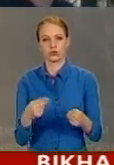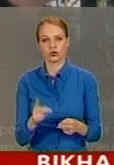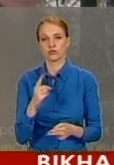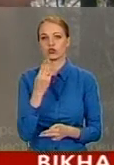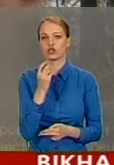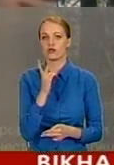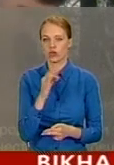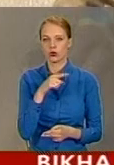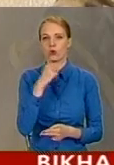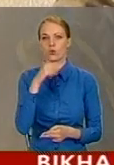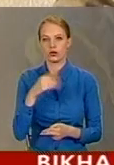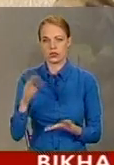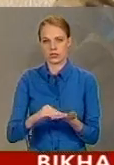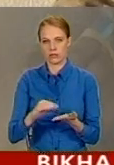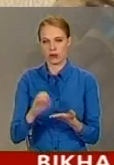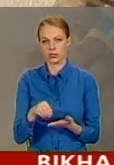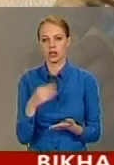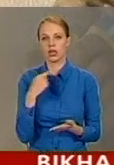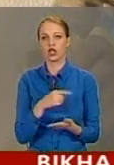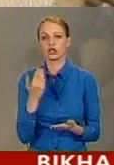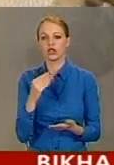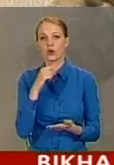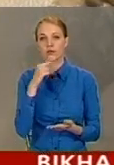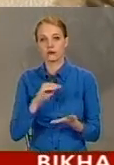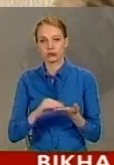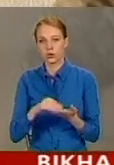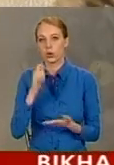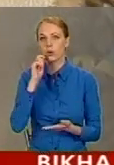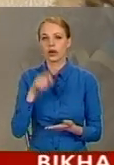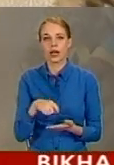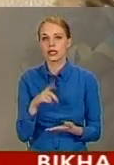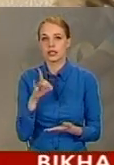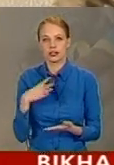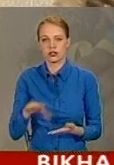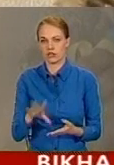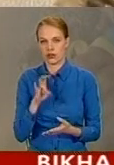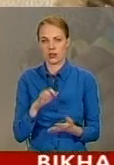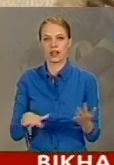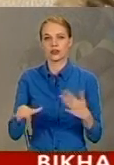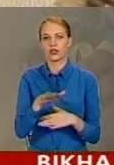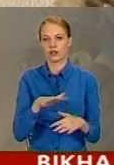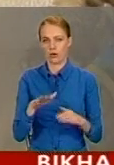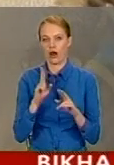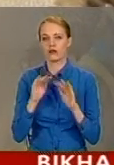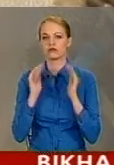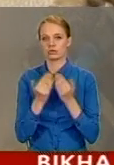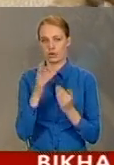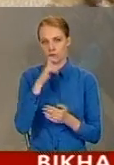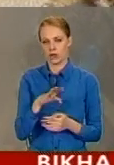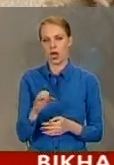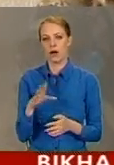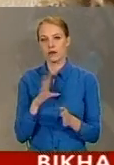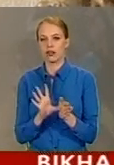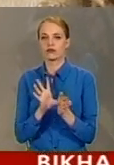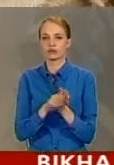Шевченко – російський поет. В період життя Тараса Григоровича Шевченка Україна не существувала як територіально обособлене государство, а була